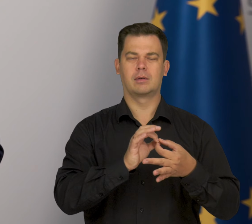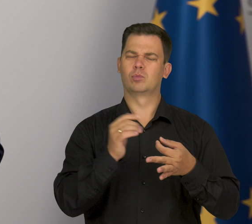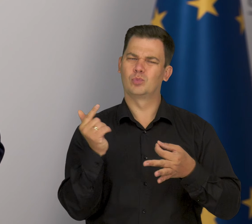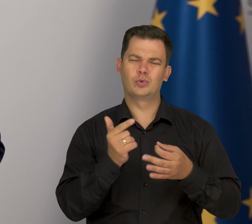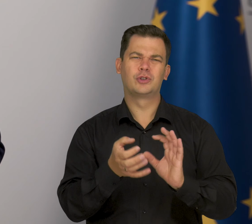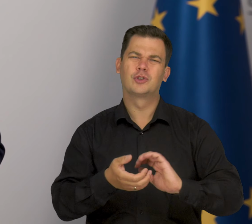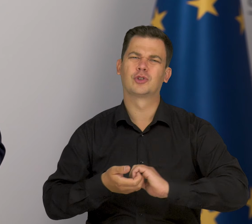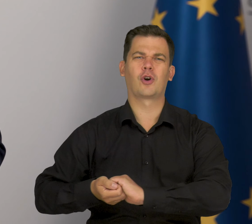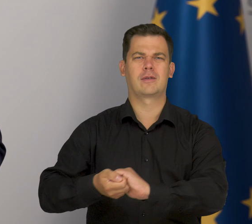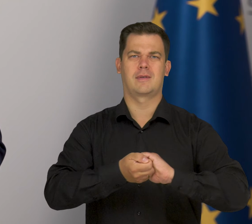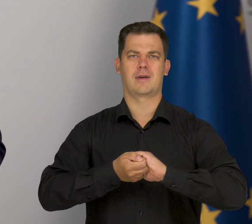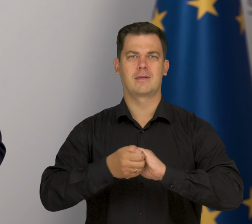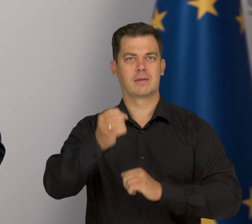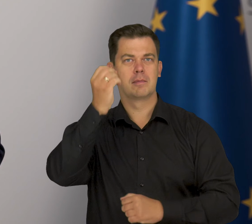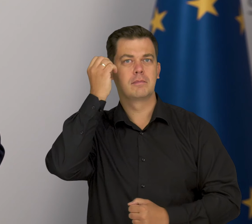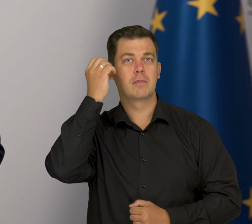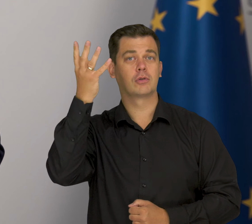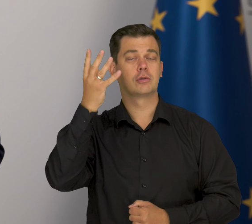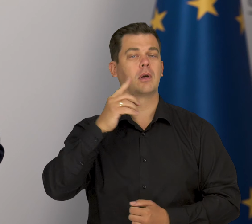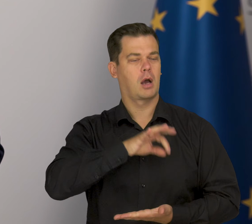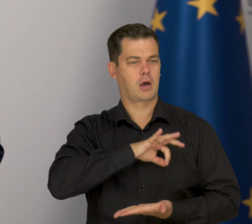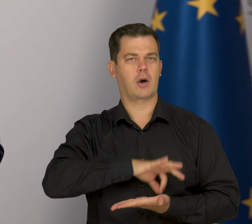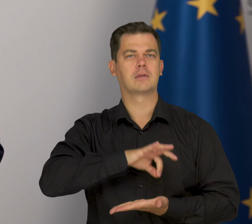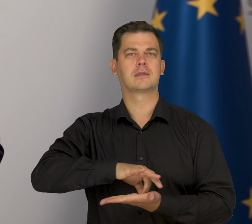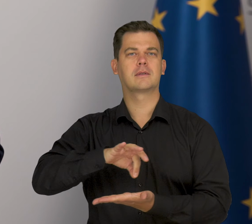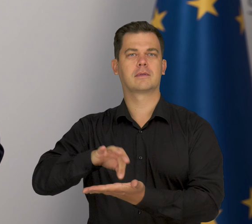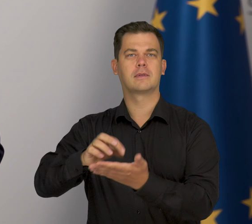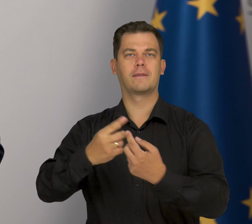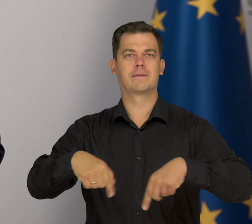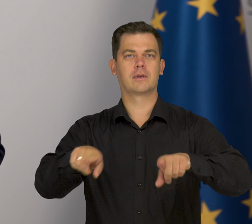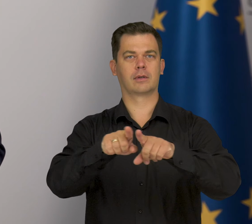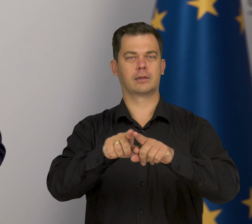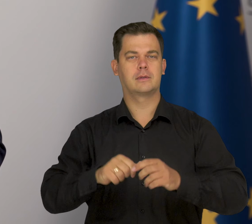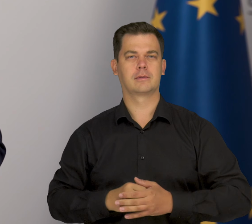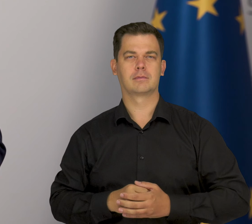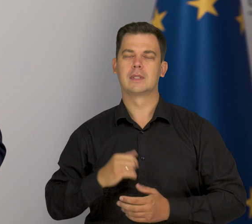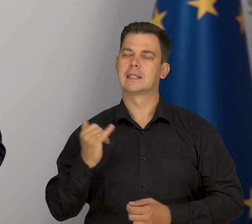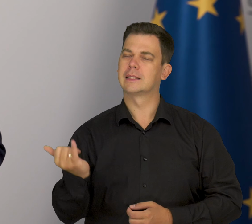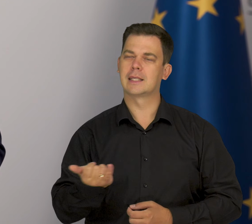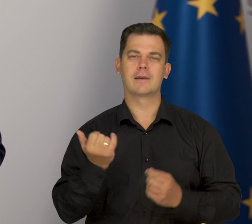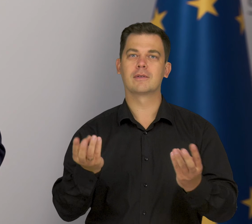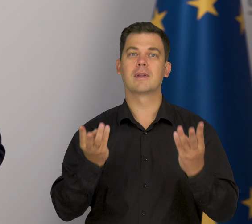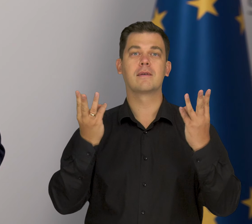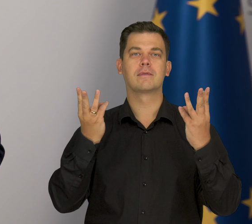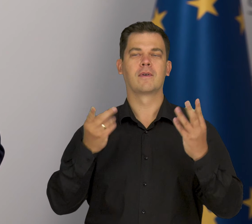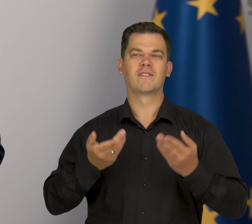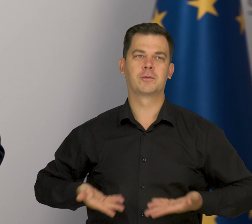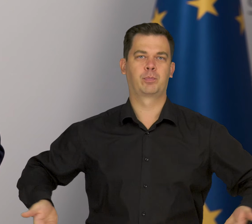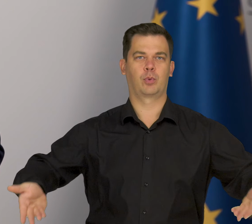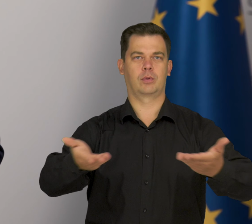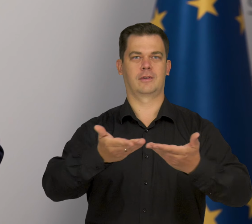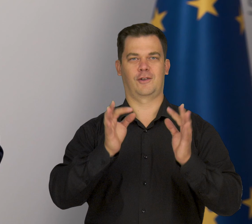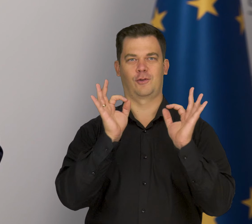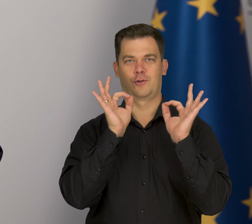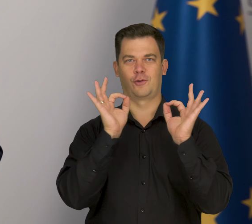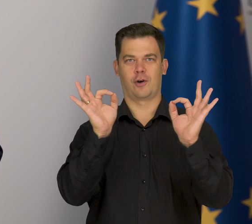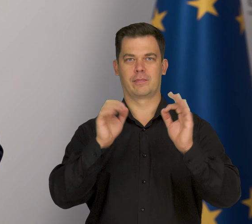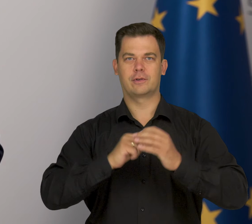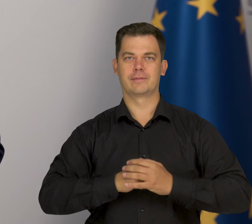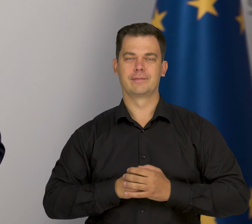wspólnota, solidarnie, mądrze i konsekwentnie. Zawsze w trosce o wspólne